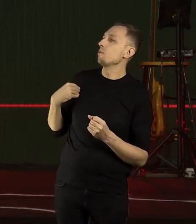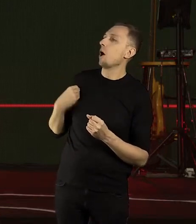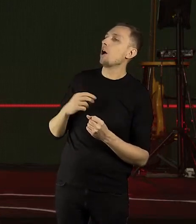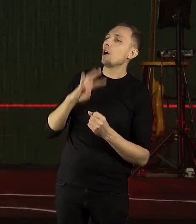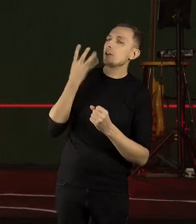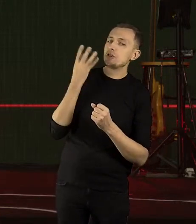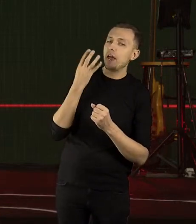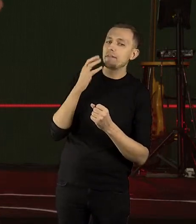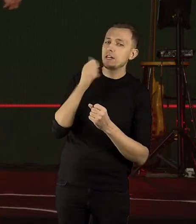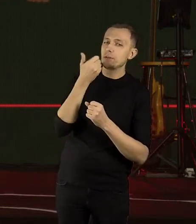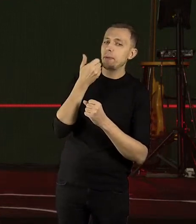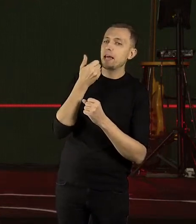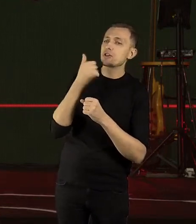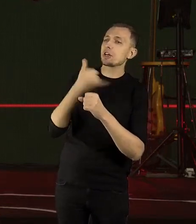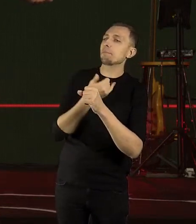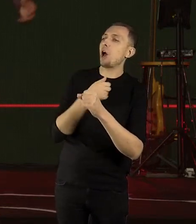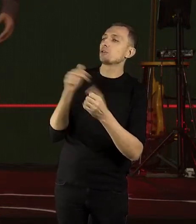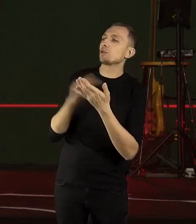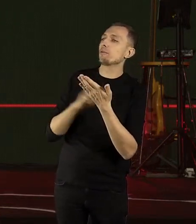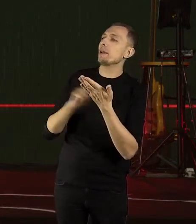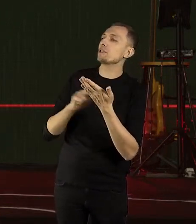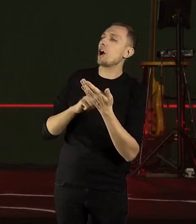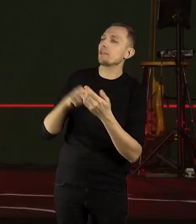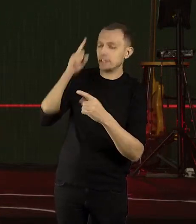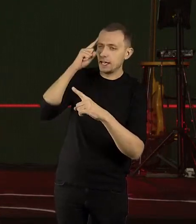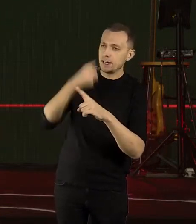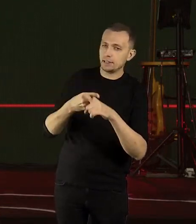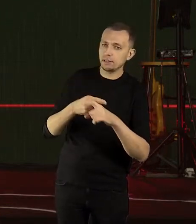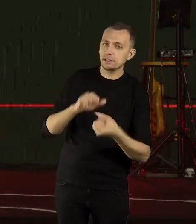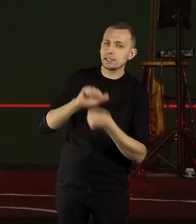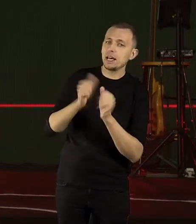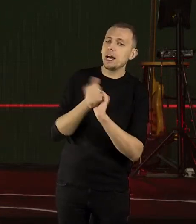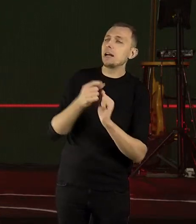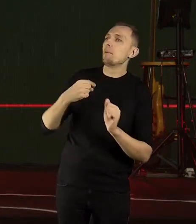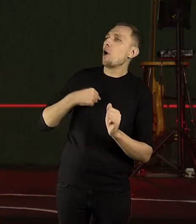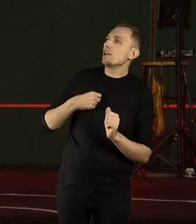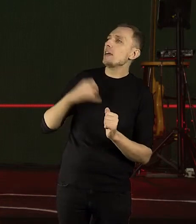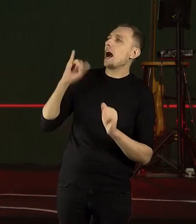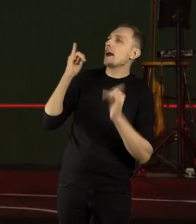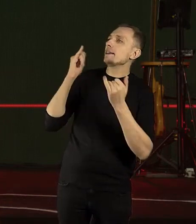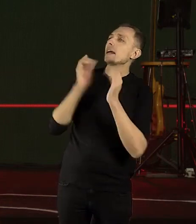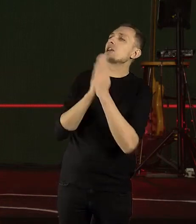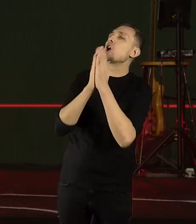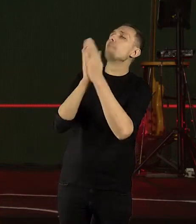Mam czynności religijne. Odprawiam medytację czy cokolwiek innego. Nie.